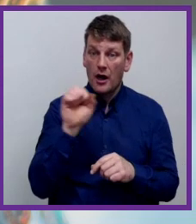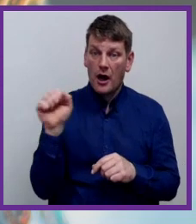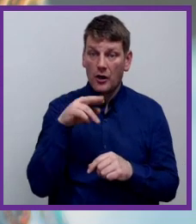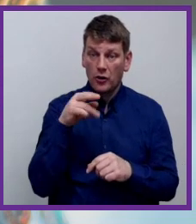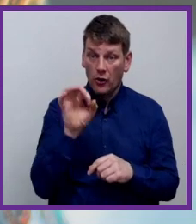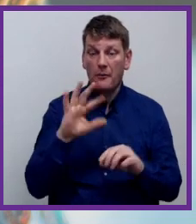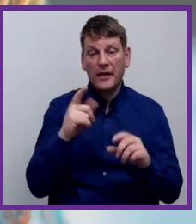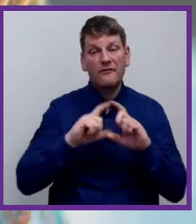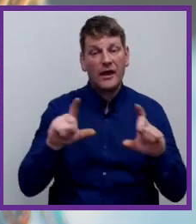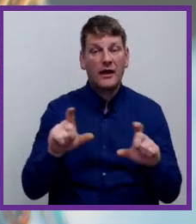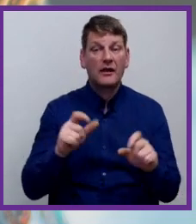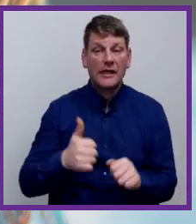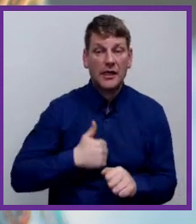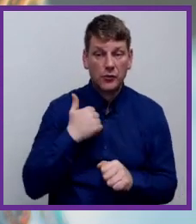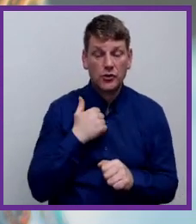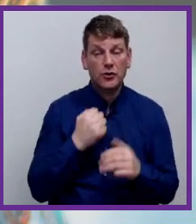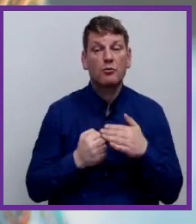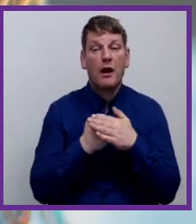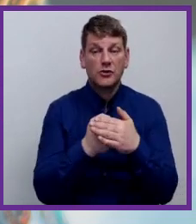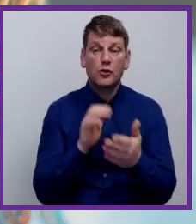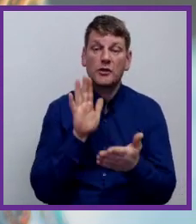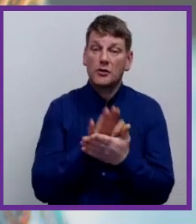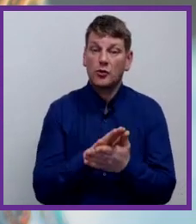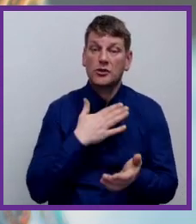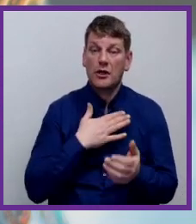Taču veikala īpašnieks, balstoties uz savu